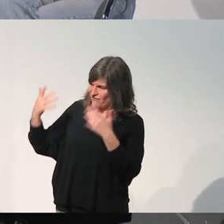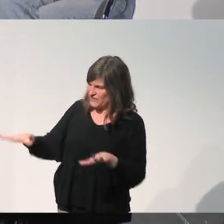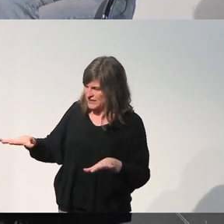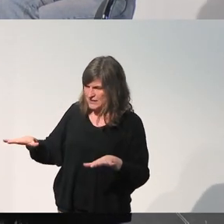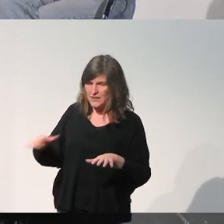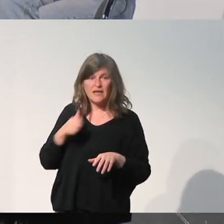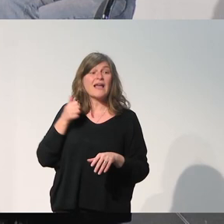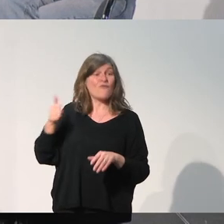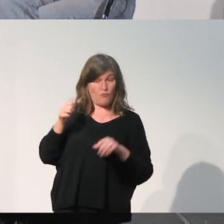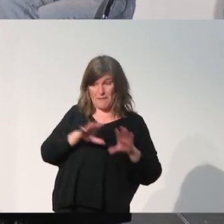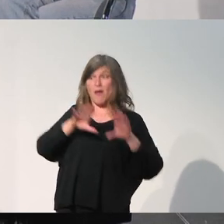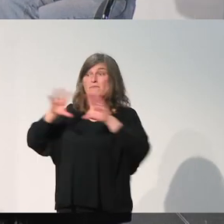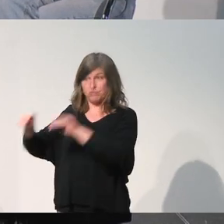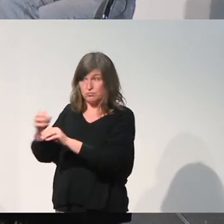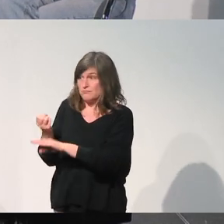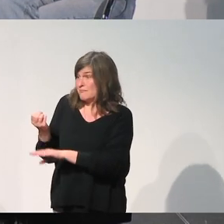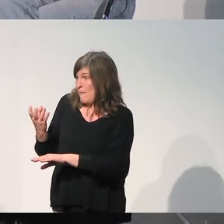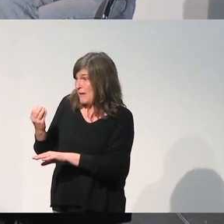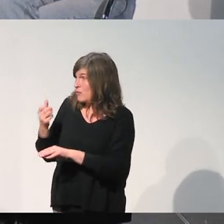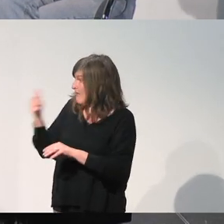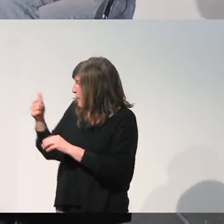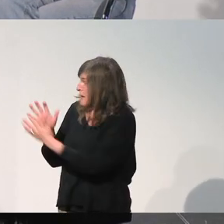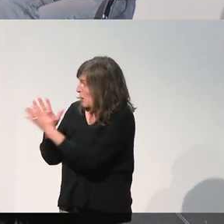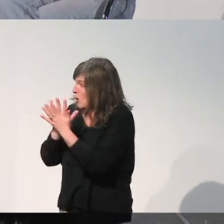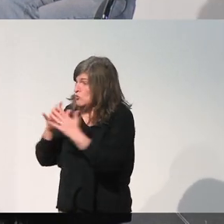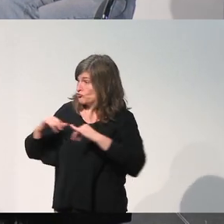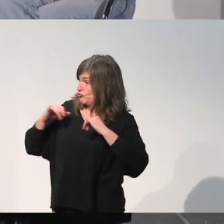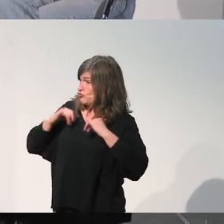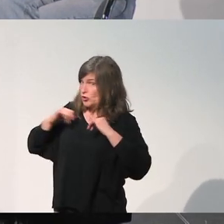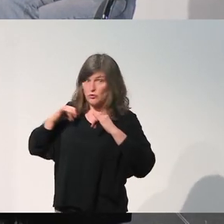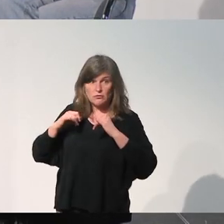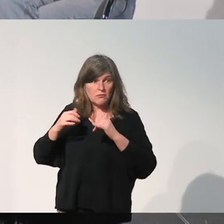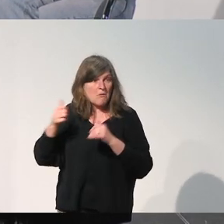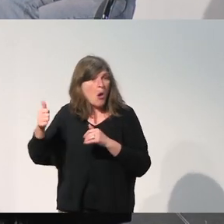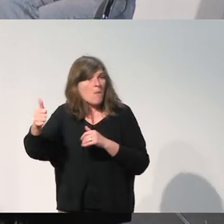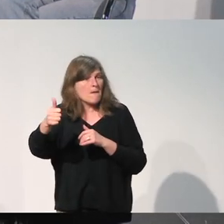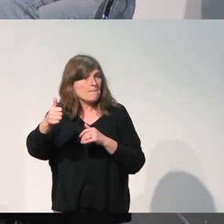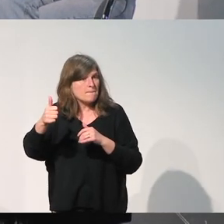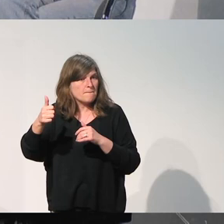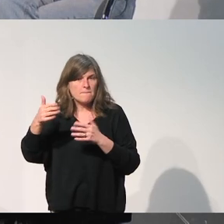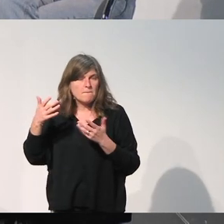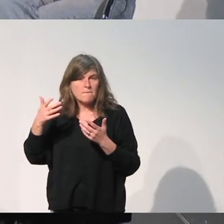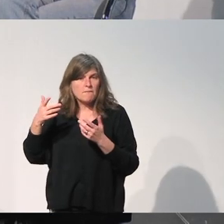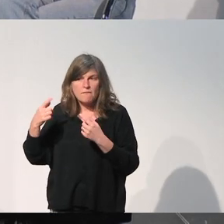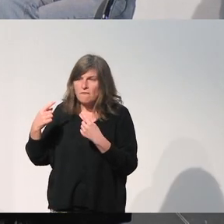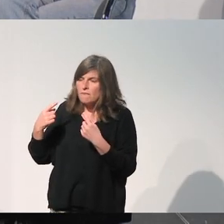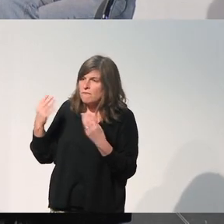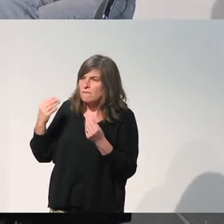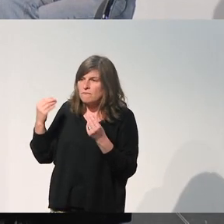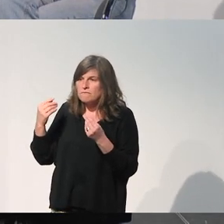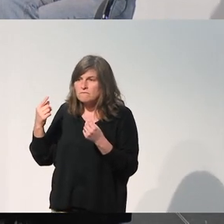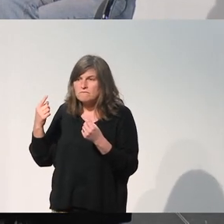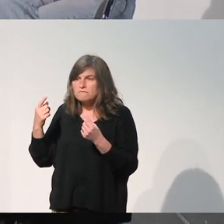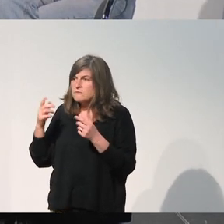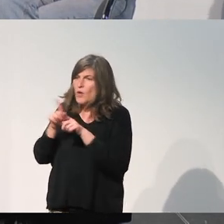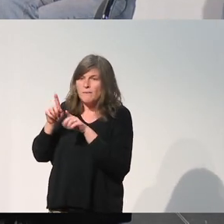à Beyrouth de rencontrer beaucoup de jeunes de votre âge qui ne s'étaient jamais rendus, même pas une fois, de